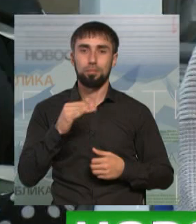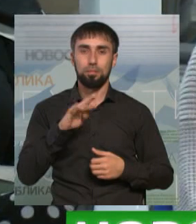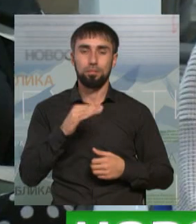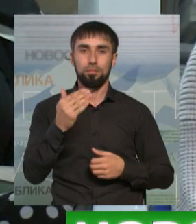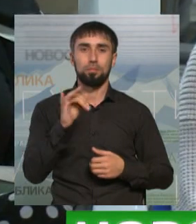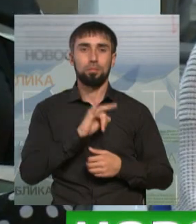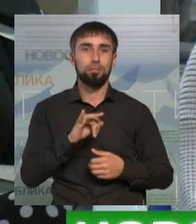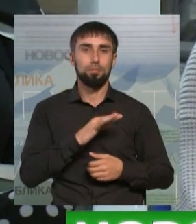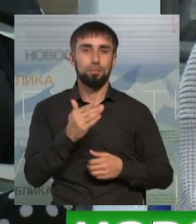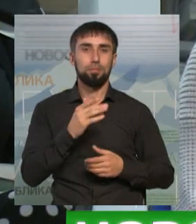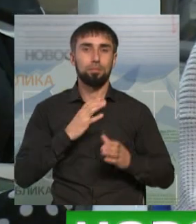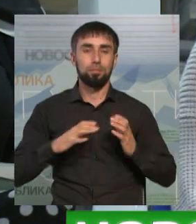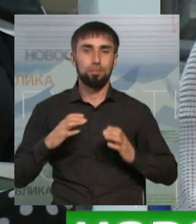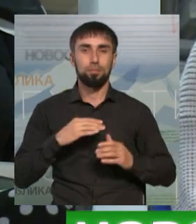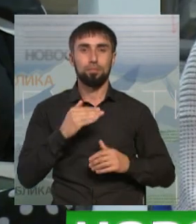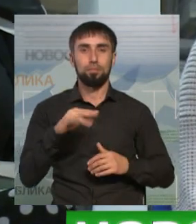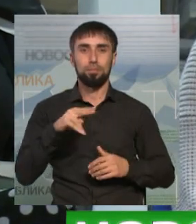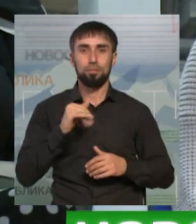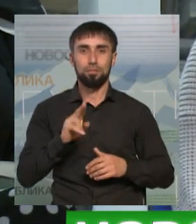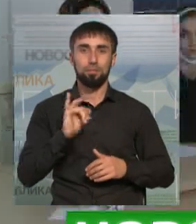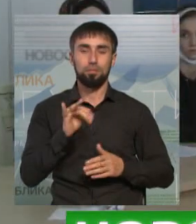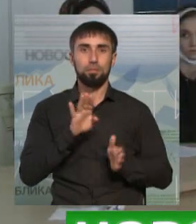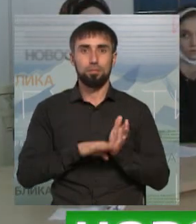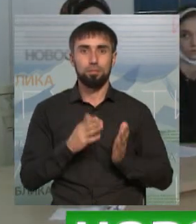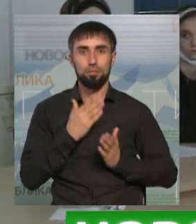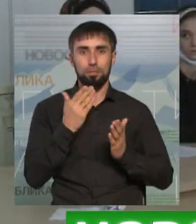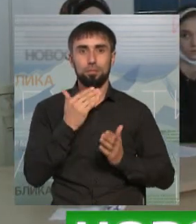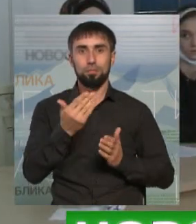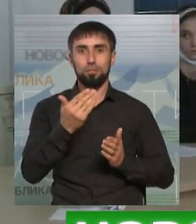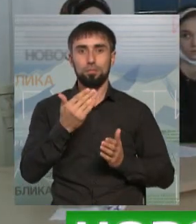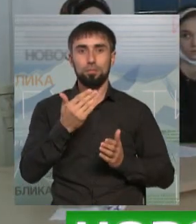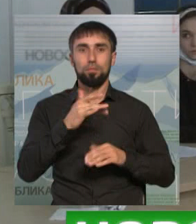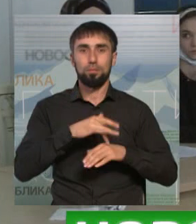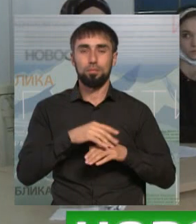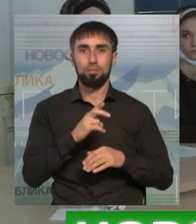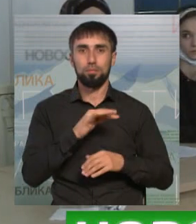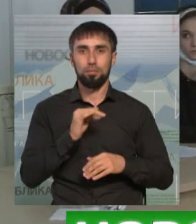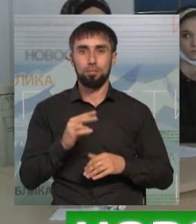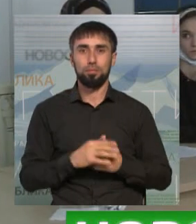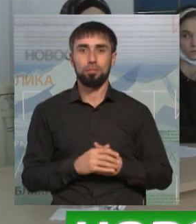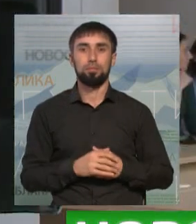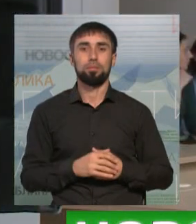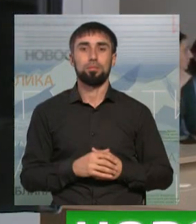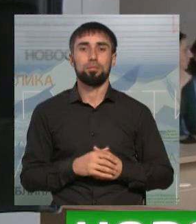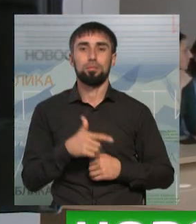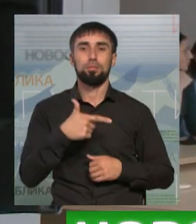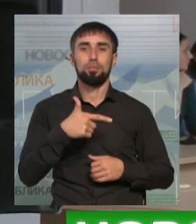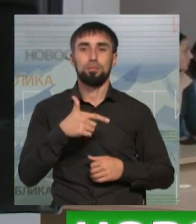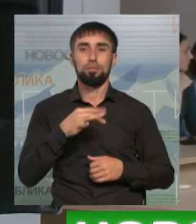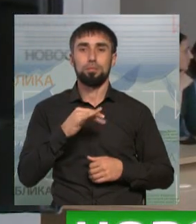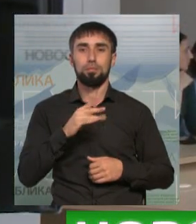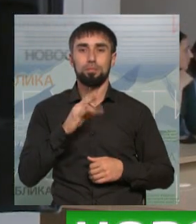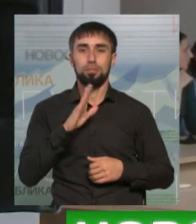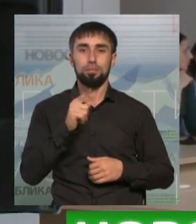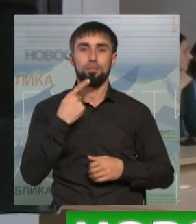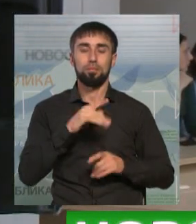деятели, преподаватели, студенты филфака и просто почитатели творчества Бунина. Преподаватель ИНГУ Танзила Гарчханова в своем выступлении рассказывает о